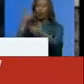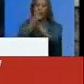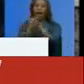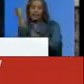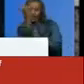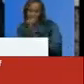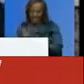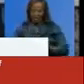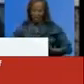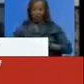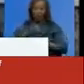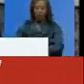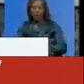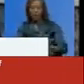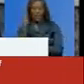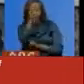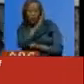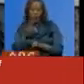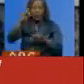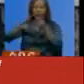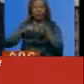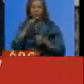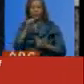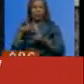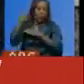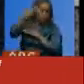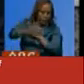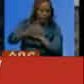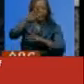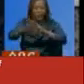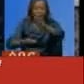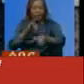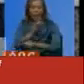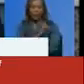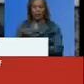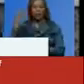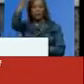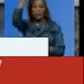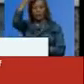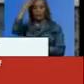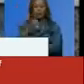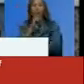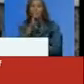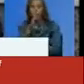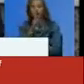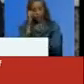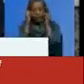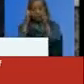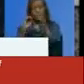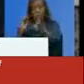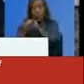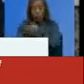ስዕል ይኖረው ዘንድ ከቶ እንደማይቻልና ወደፊትም እንደማይራመድ መንግስት በውል ይገነዘባል።